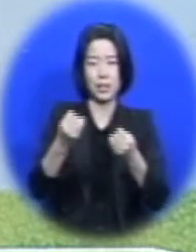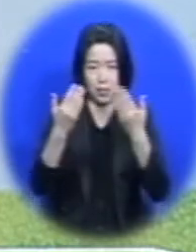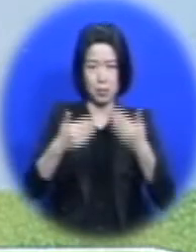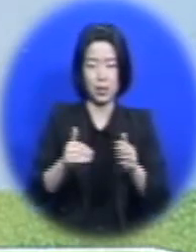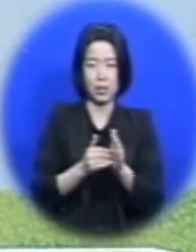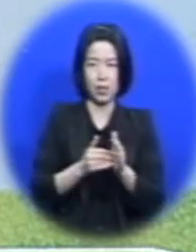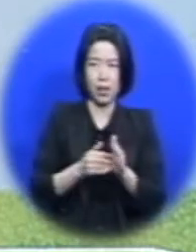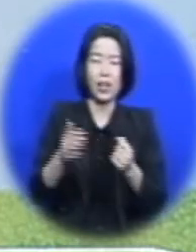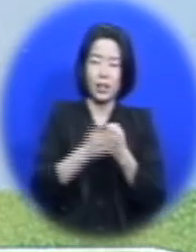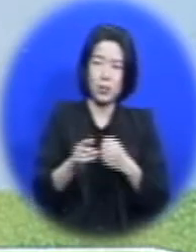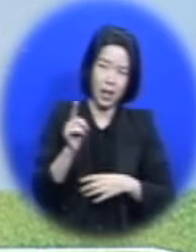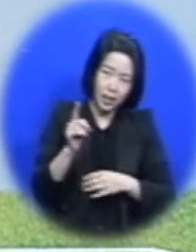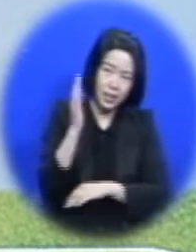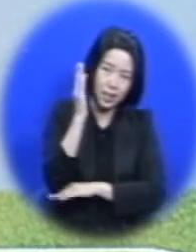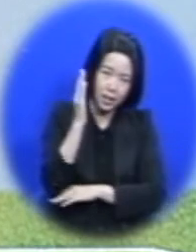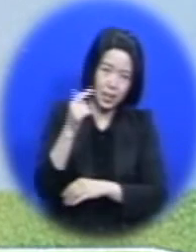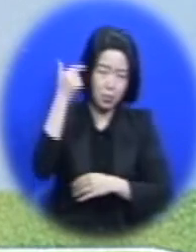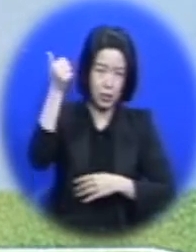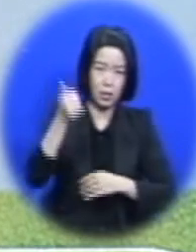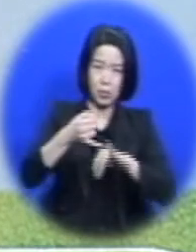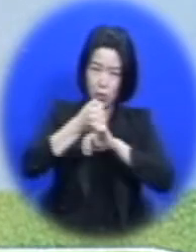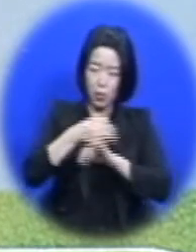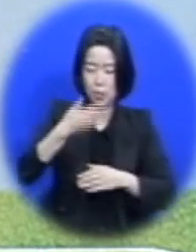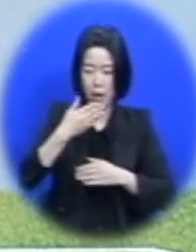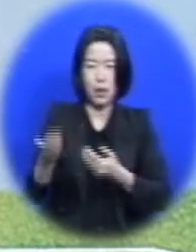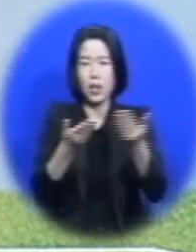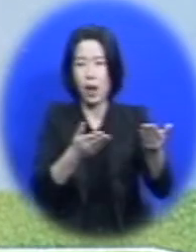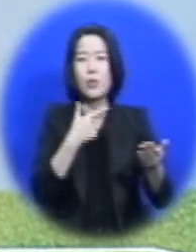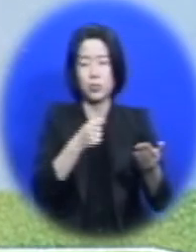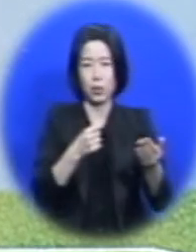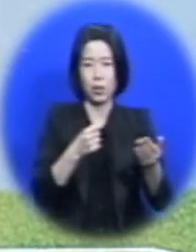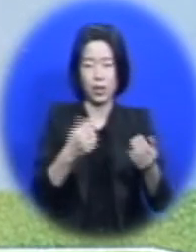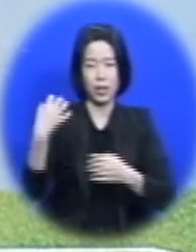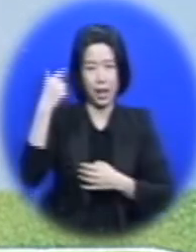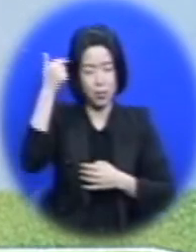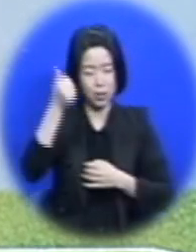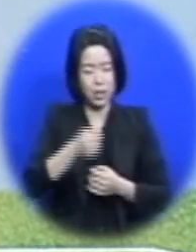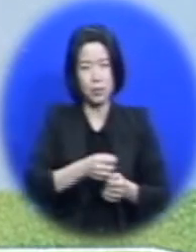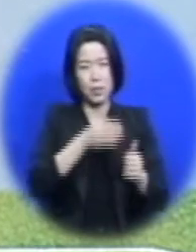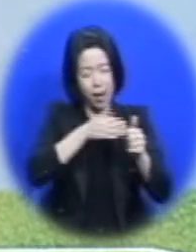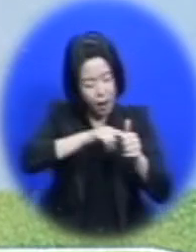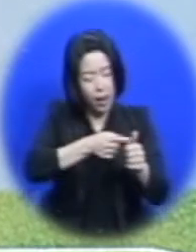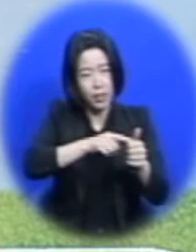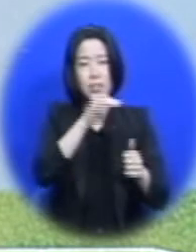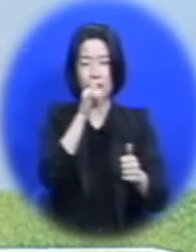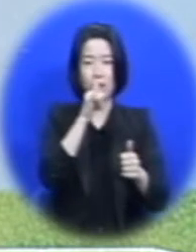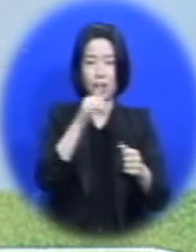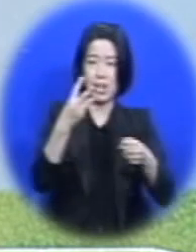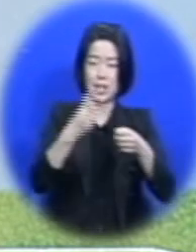목사님은 내가 식사대접 한번 꼭 해대 그래서 담임목사님을 그렇게 졸라 때 요 세 째 날에는